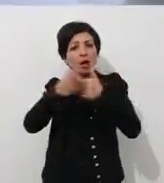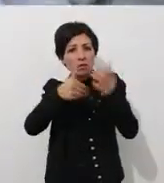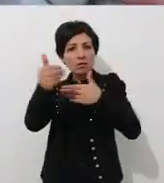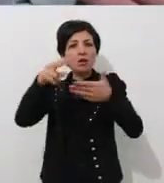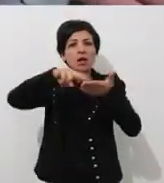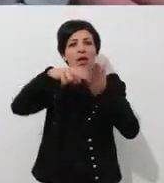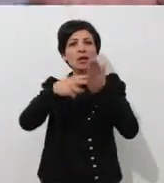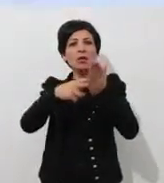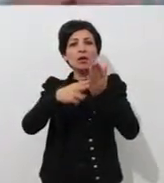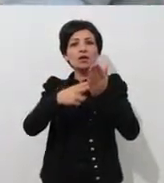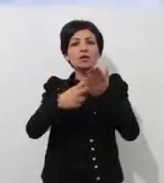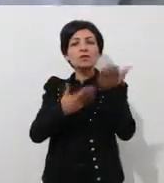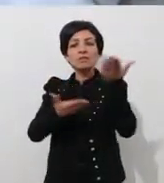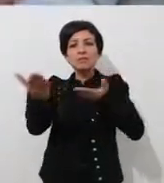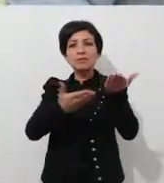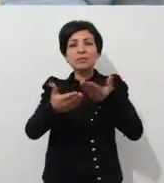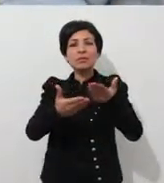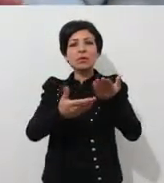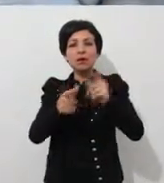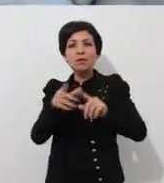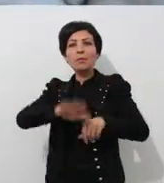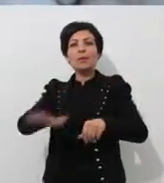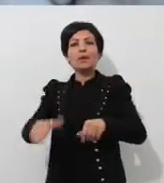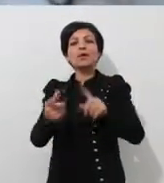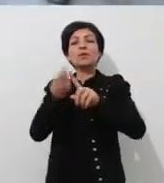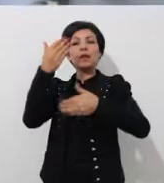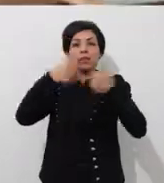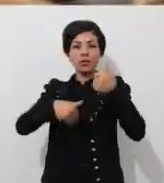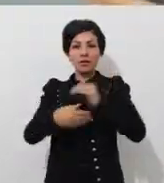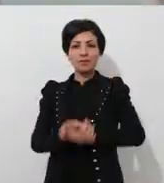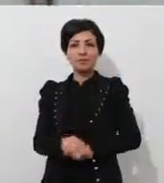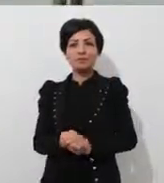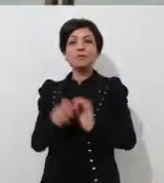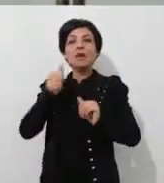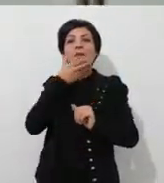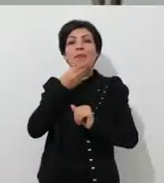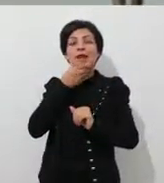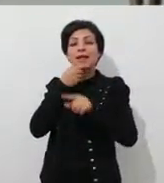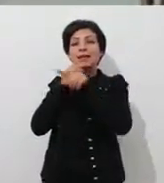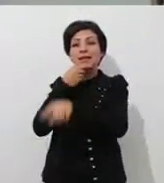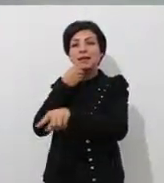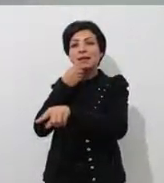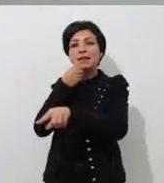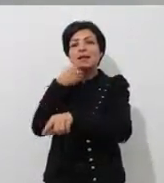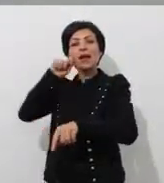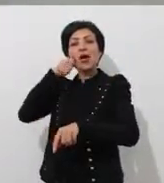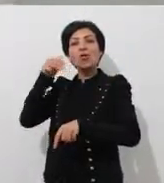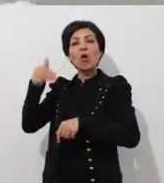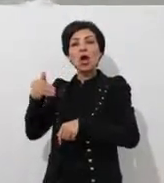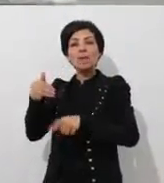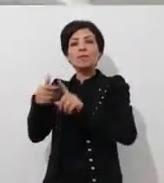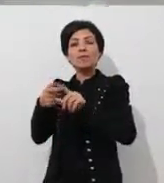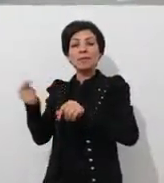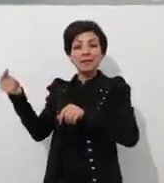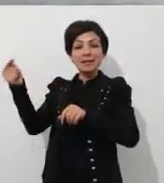أدوات للتعامل مع هكذا أطفال في وضعية إعاقة. الطفل ملهم ستيفي اللي جانا المدرسة